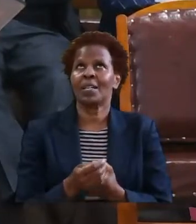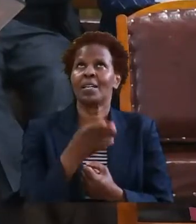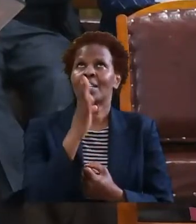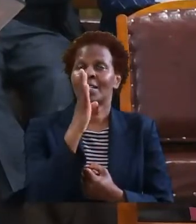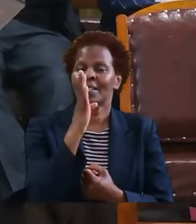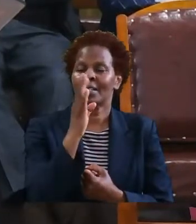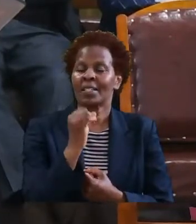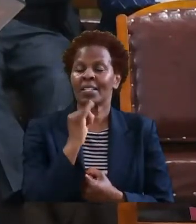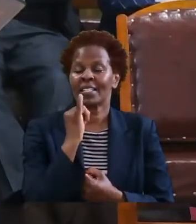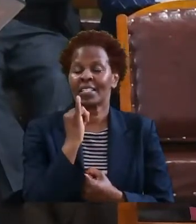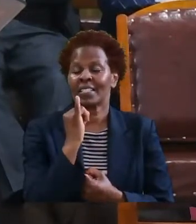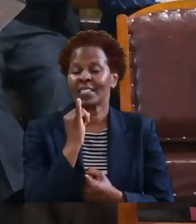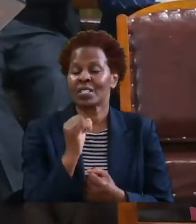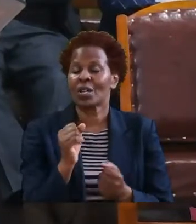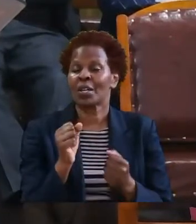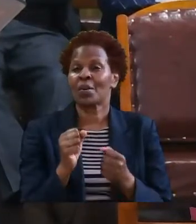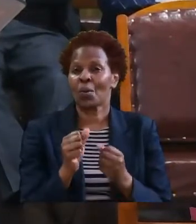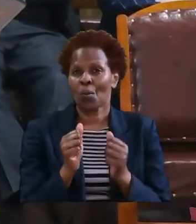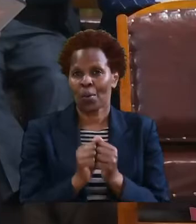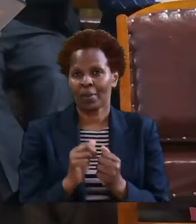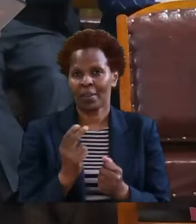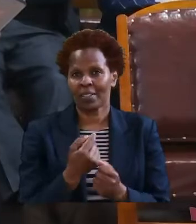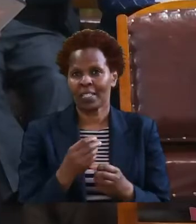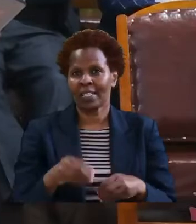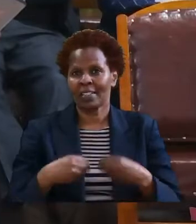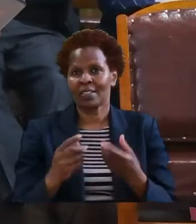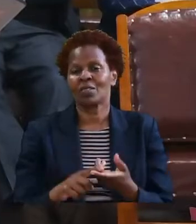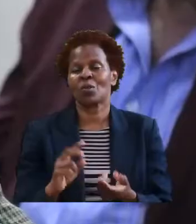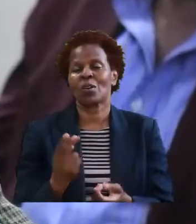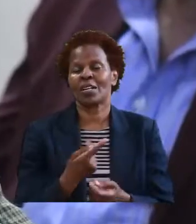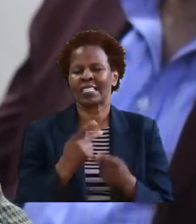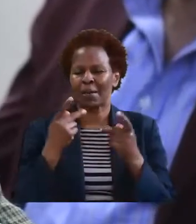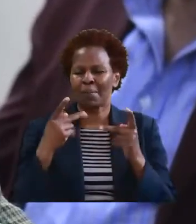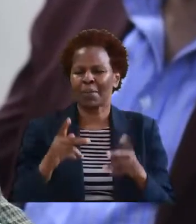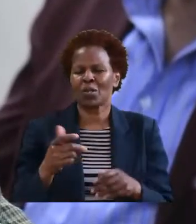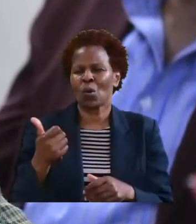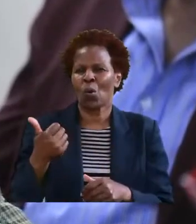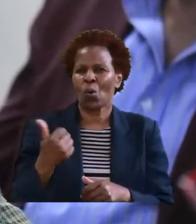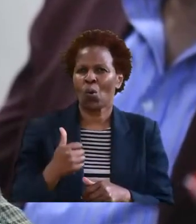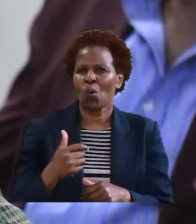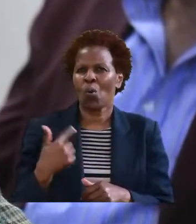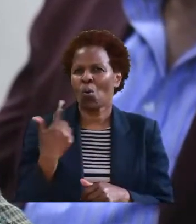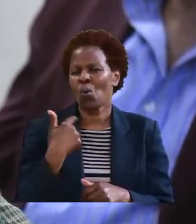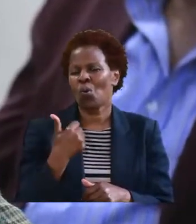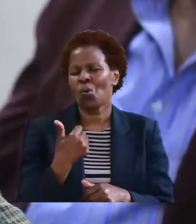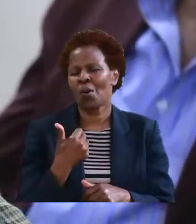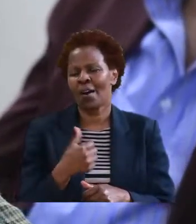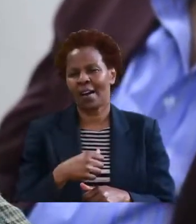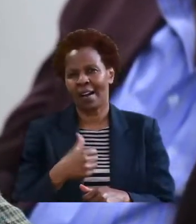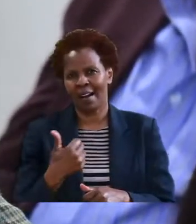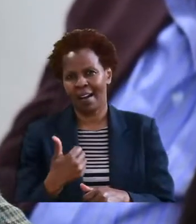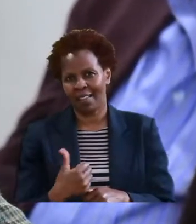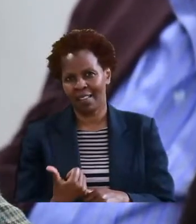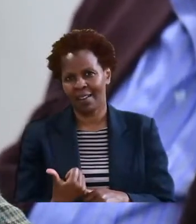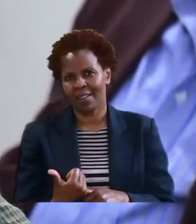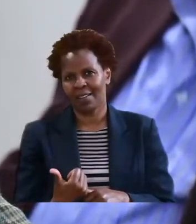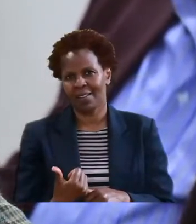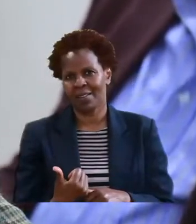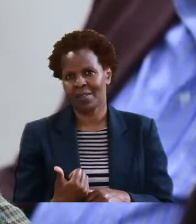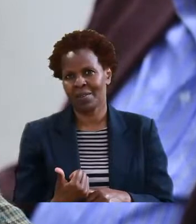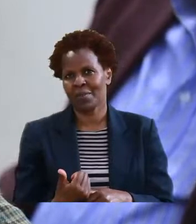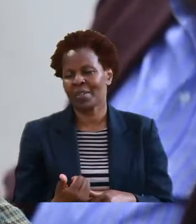Mungu anatuletea amani yake. Sasa ni nani mwingine tutafuata isipokuwa huyo